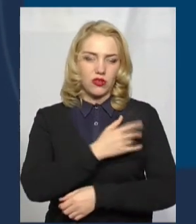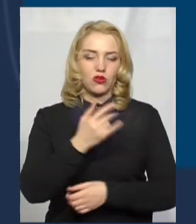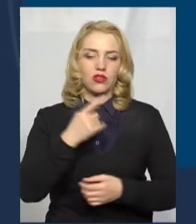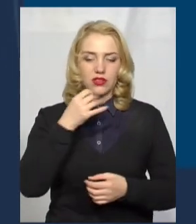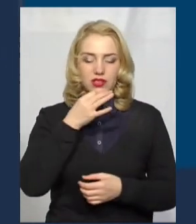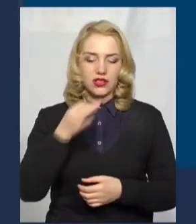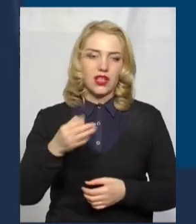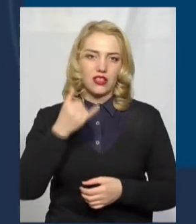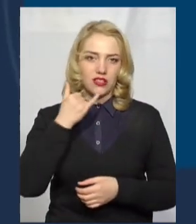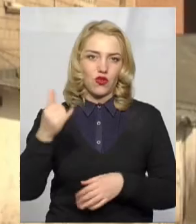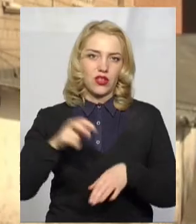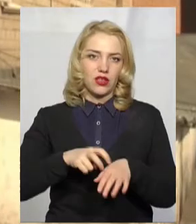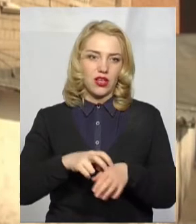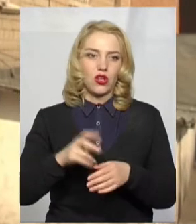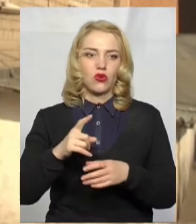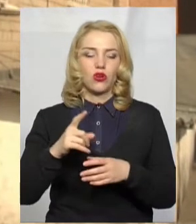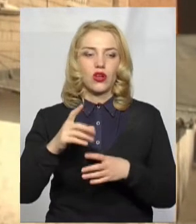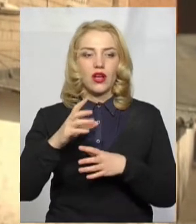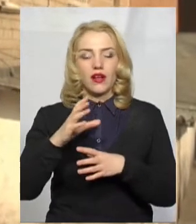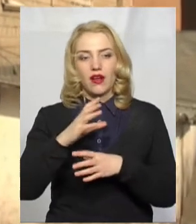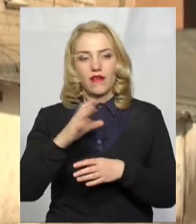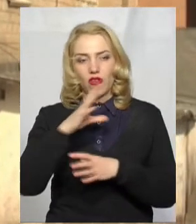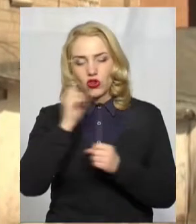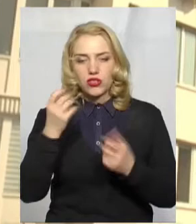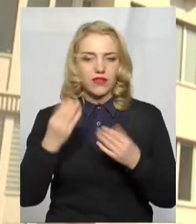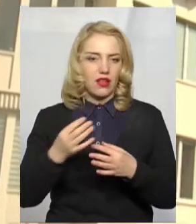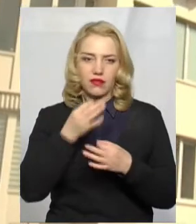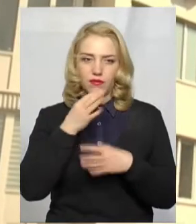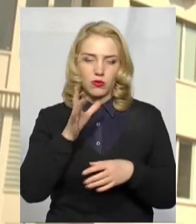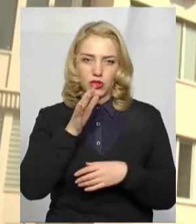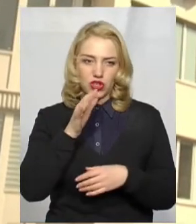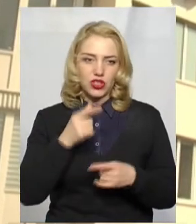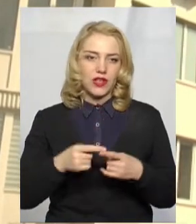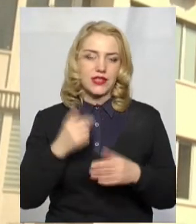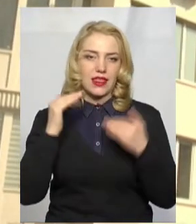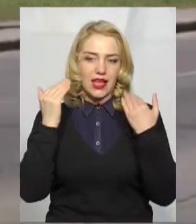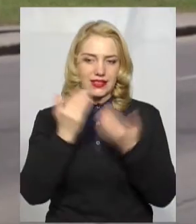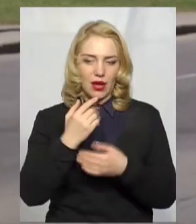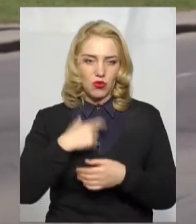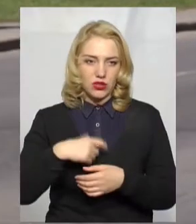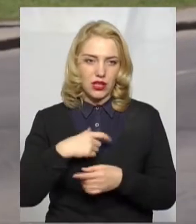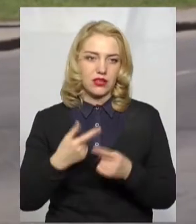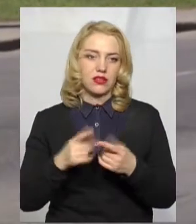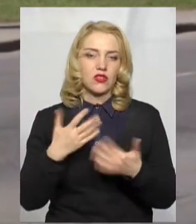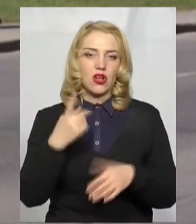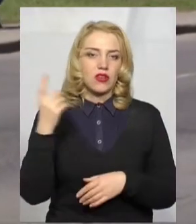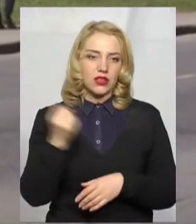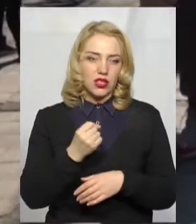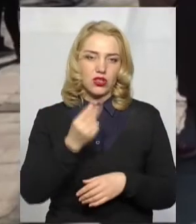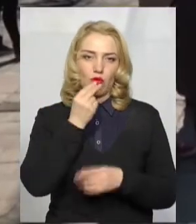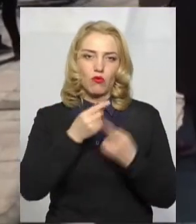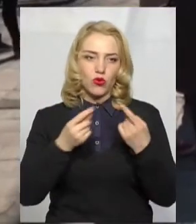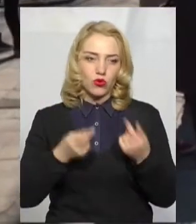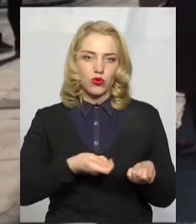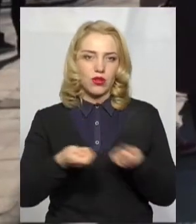вночі, в день, без різниці. Ми на самоізоляції вже більше тижня, продовжує Максим. Додає, продукти їм привозять родичі, залишають